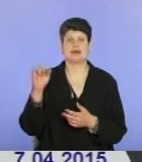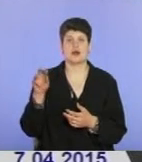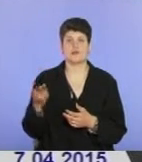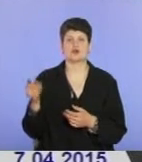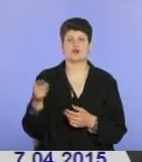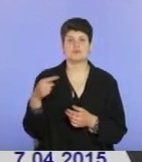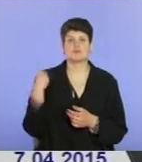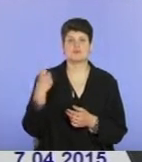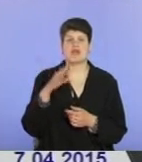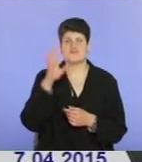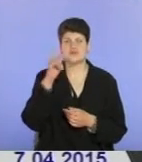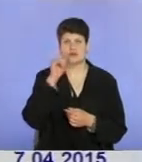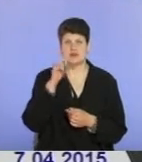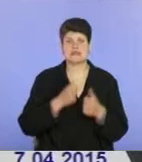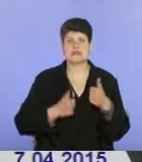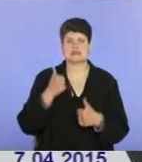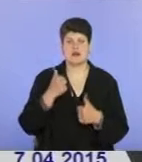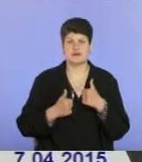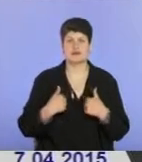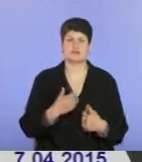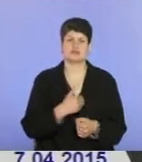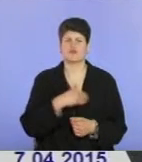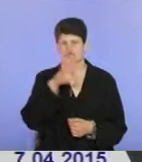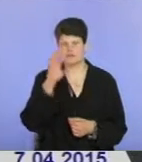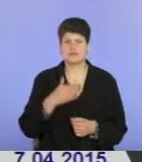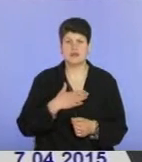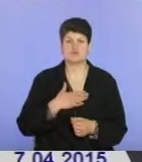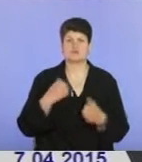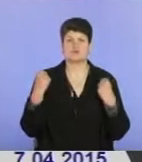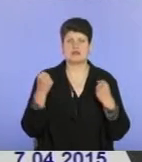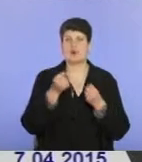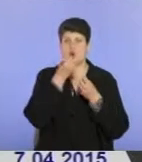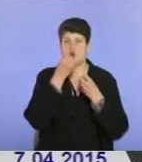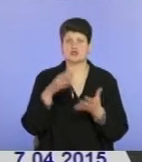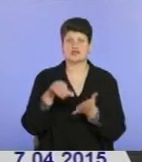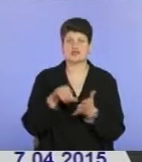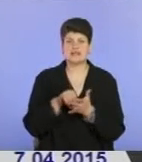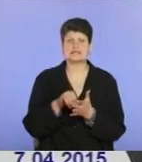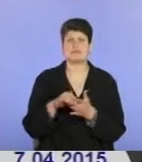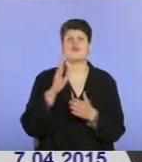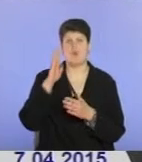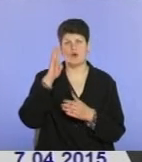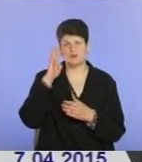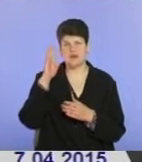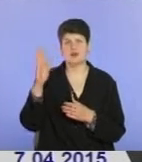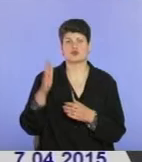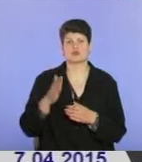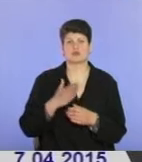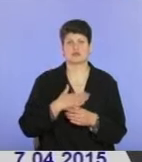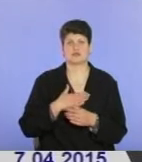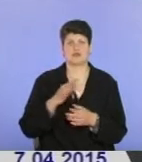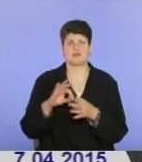Тернопільської області на Всеукраїнських змаганнях Бажаю всім нашого спеціально хороші виступи як на Всеукраїнських змаганнях такий подальшому в нашій Владі